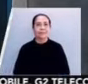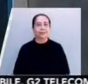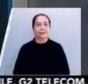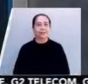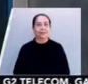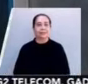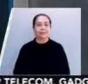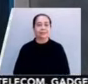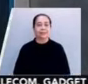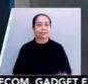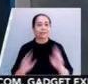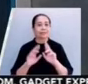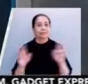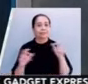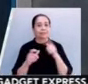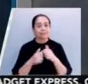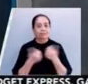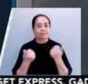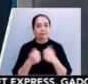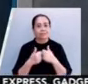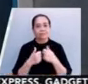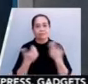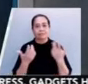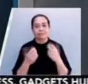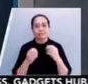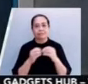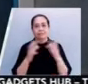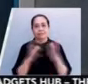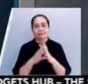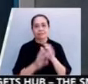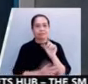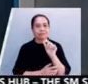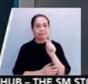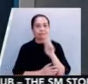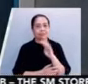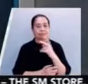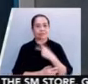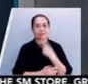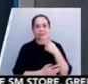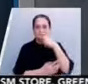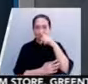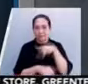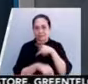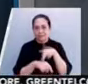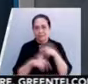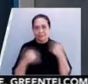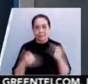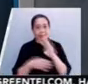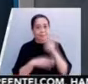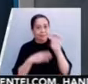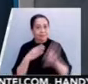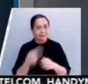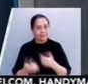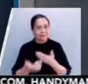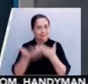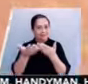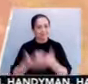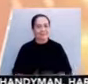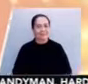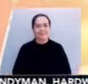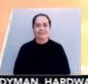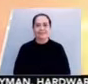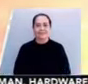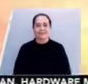All set na para sa back-to-back premiere ng The Clash 2024 at The Voice Kids Philippines ngayong weekend. Narito ang aking chika.